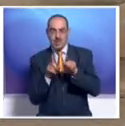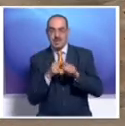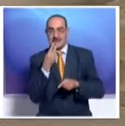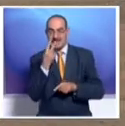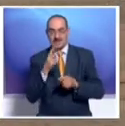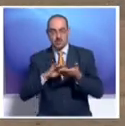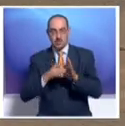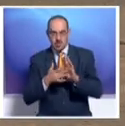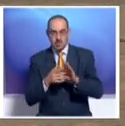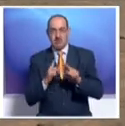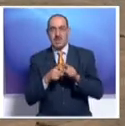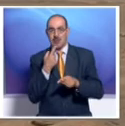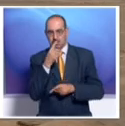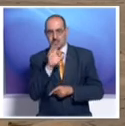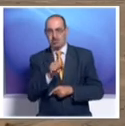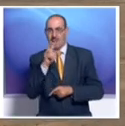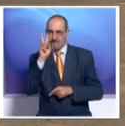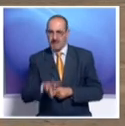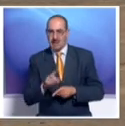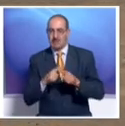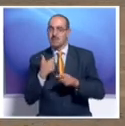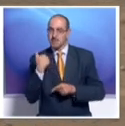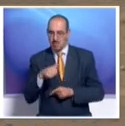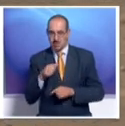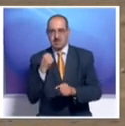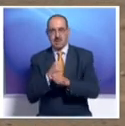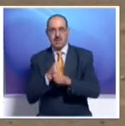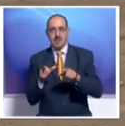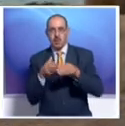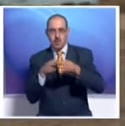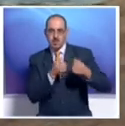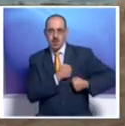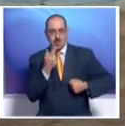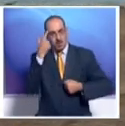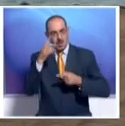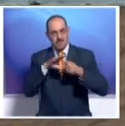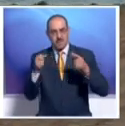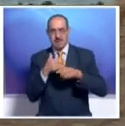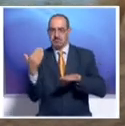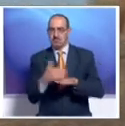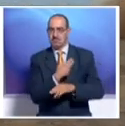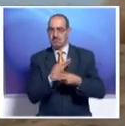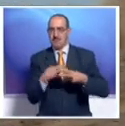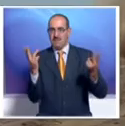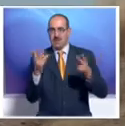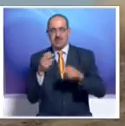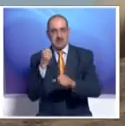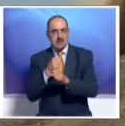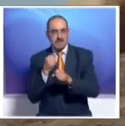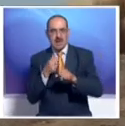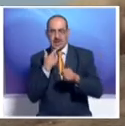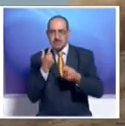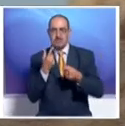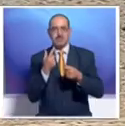أكد جليا القدرة التي تتمتع بها هذه الوحدات في مجال التنفيذ الناجح للمهام القتالية